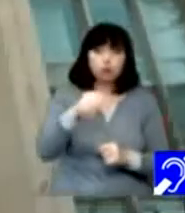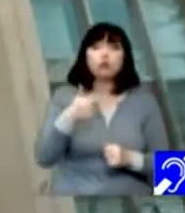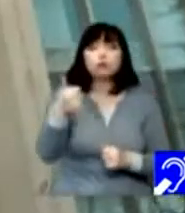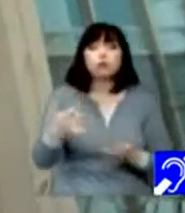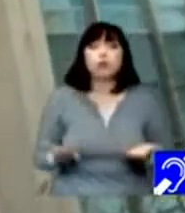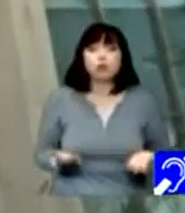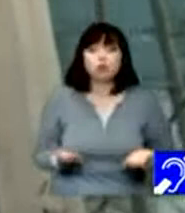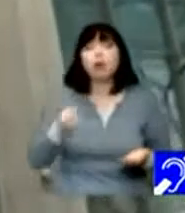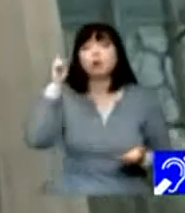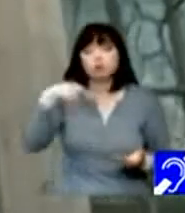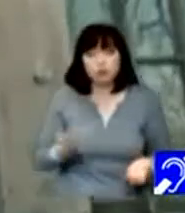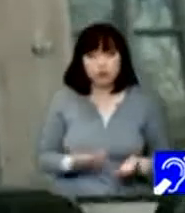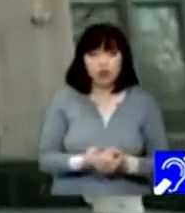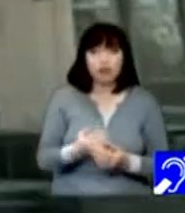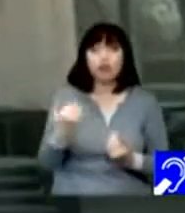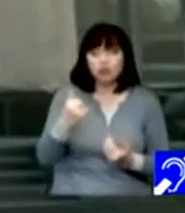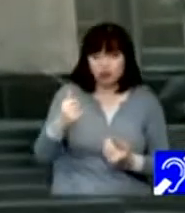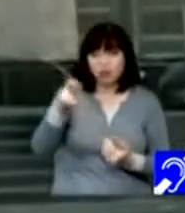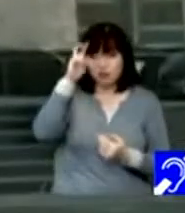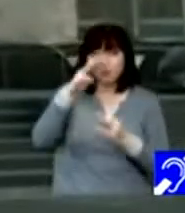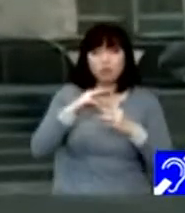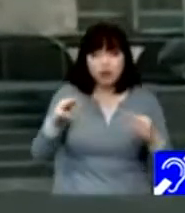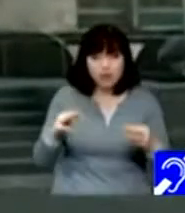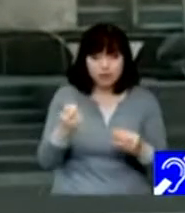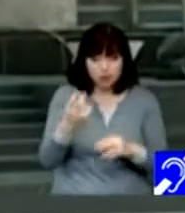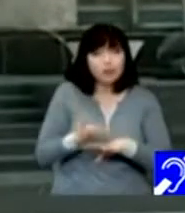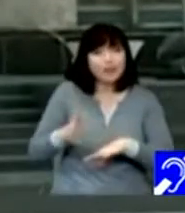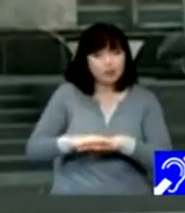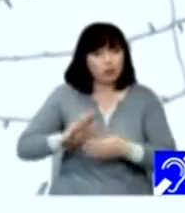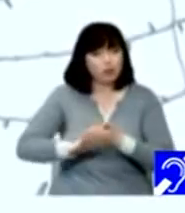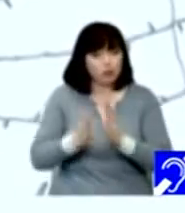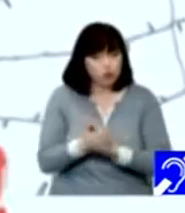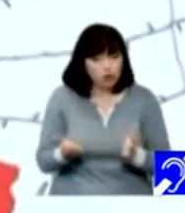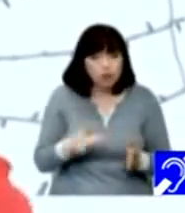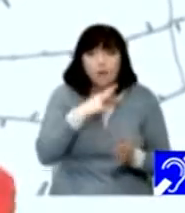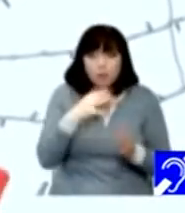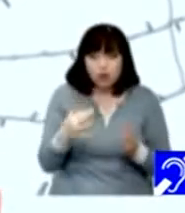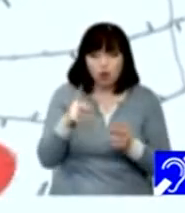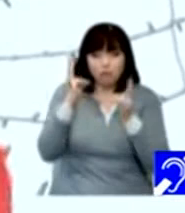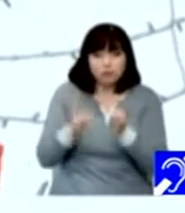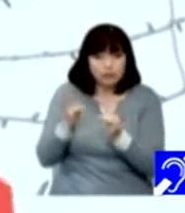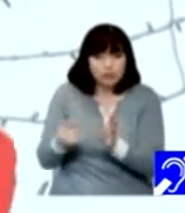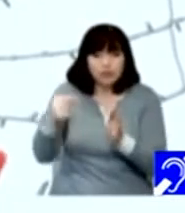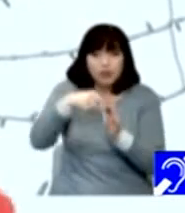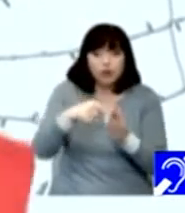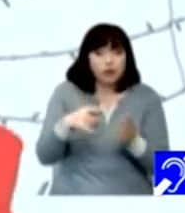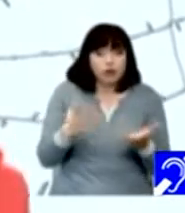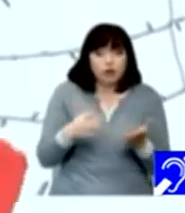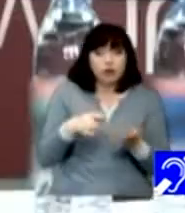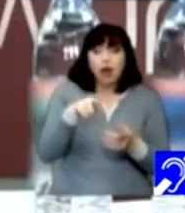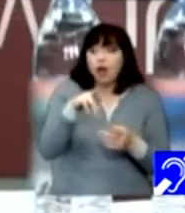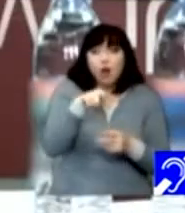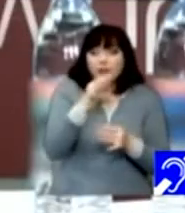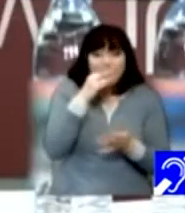utilă. Guvernarea este prinsă într-o capcană, capcana crizelor, multiplelor crize pe care nu această guvernare le-a